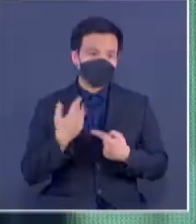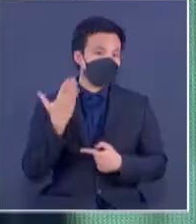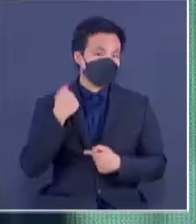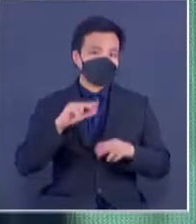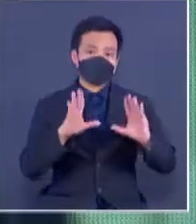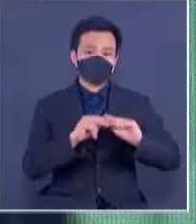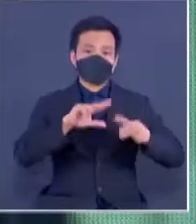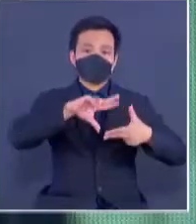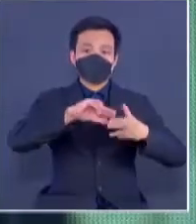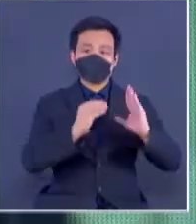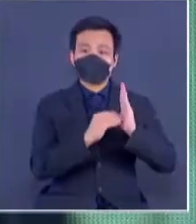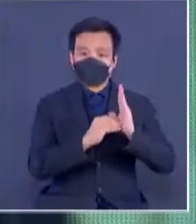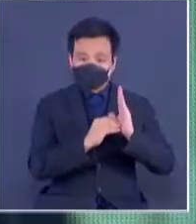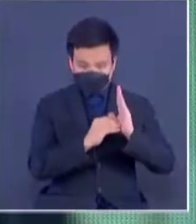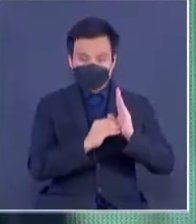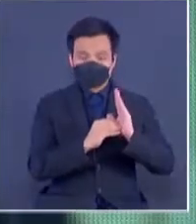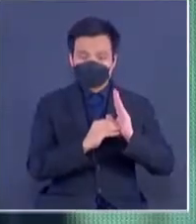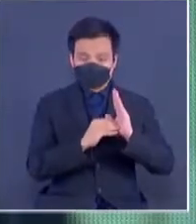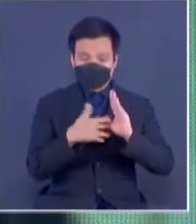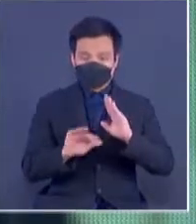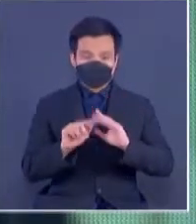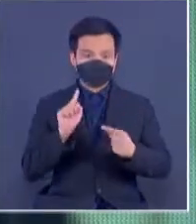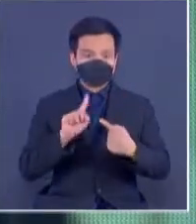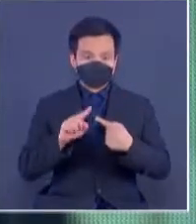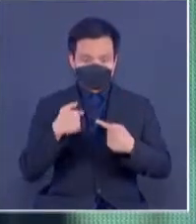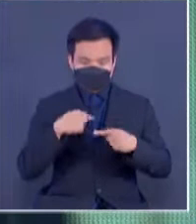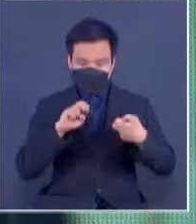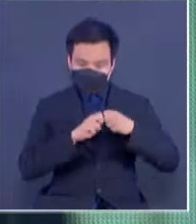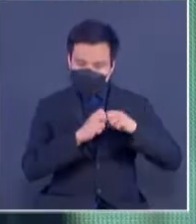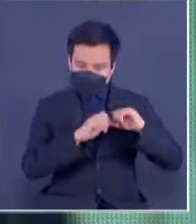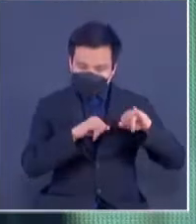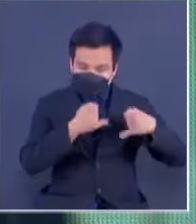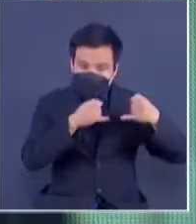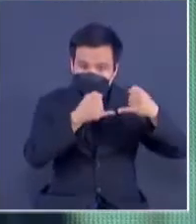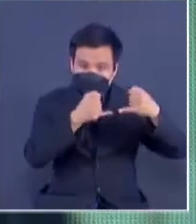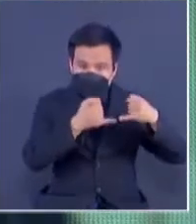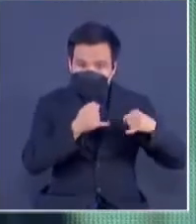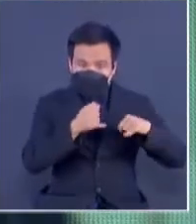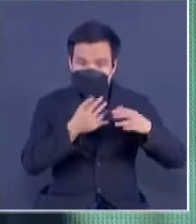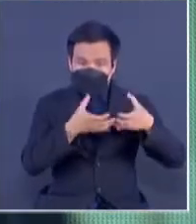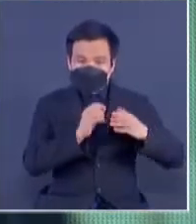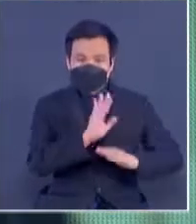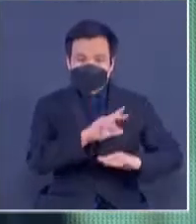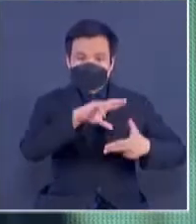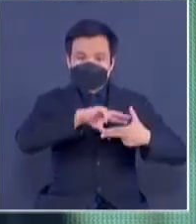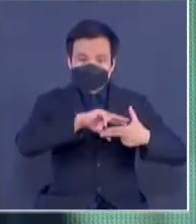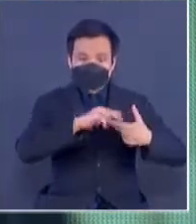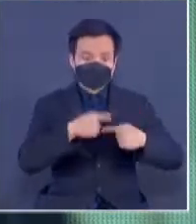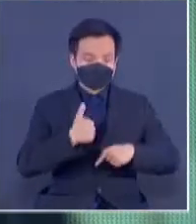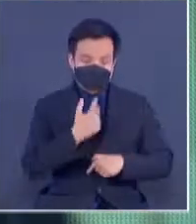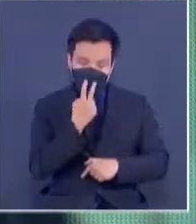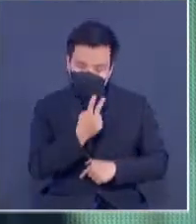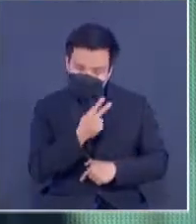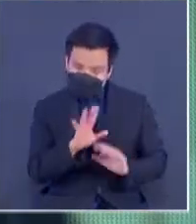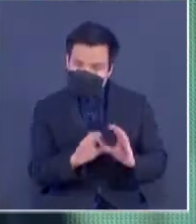านนี้ก็ประชุมกันที่กรุงเทพท่ามกลางกระแสเรื่องของรอยร้าวความขัดแย้งต่างๆภายในพรรคแล้วก็จับตาว่าท้ายที่สุดแล้วเมื่อวานนี้การ